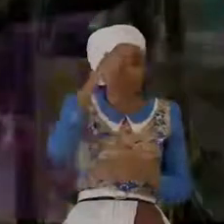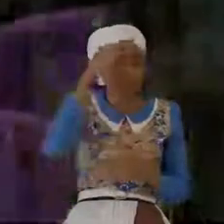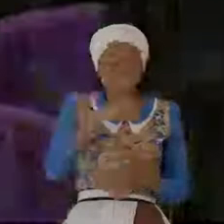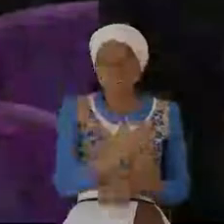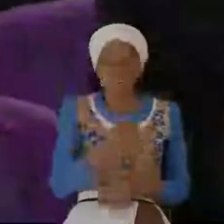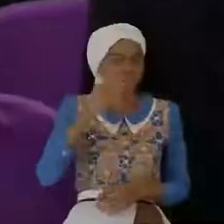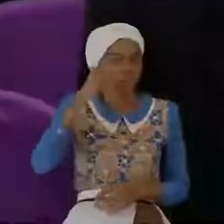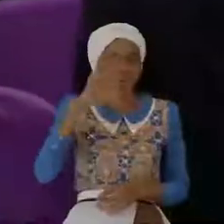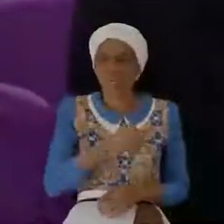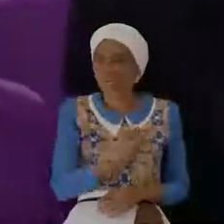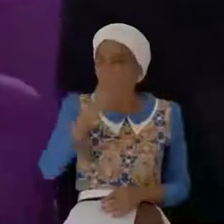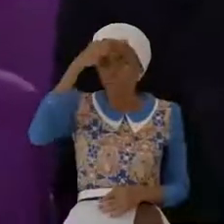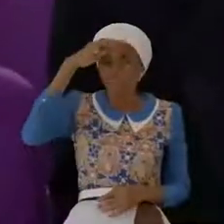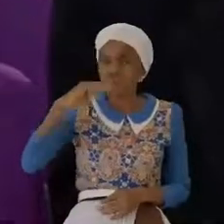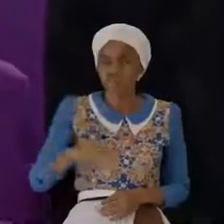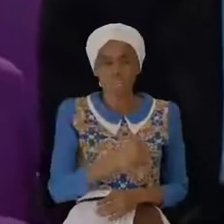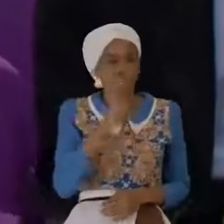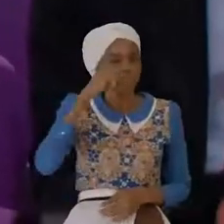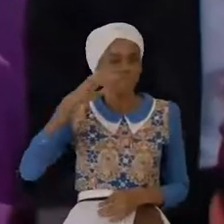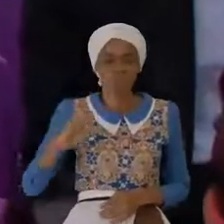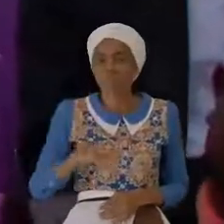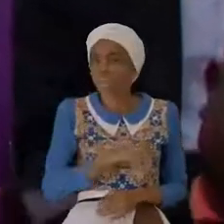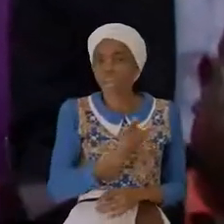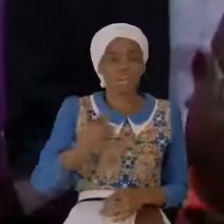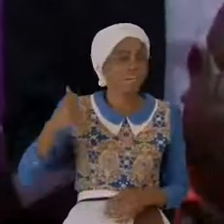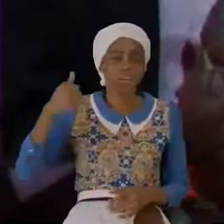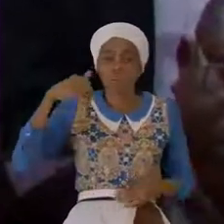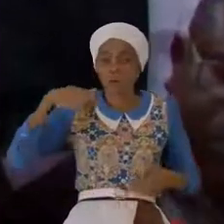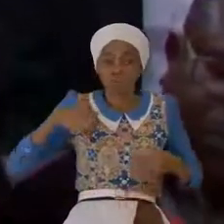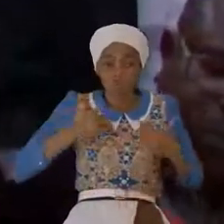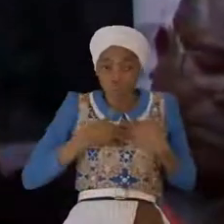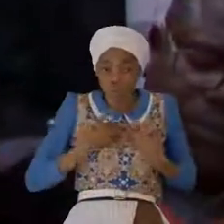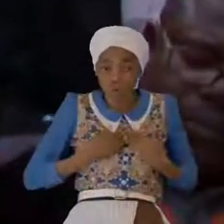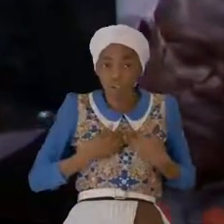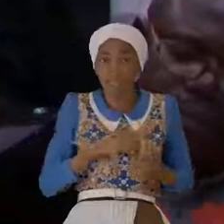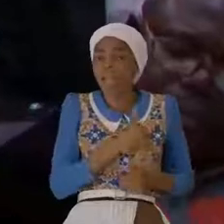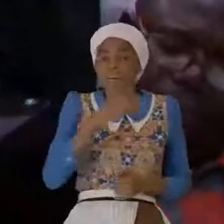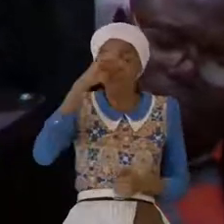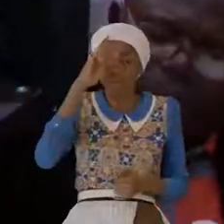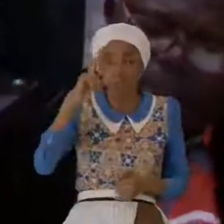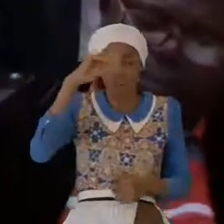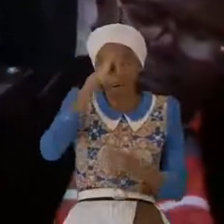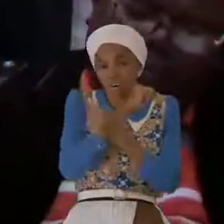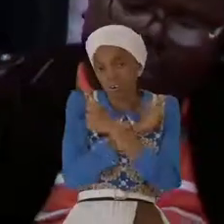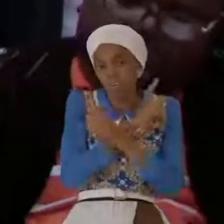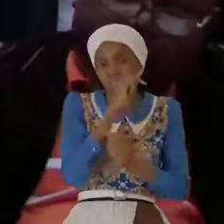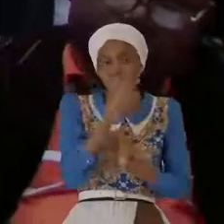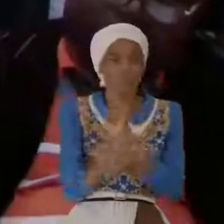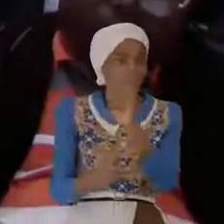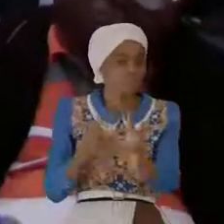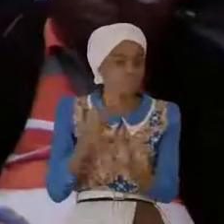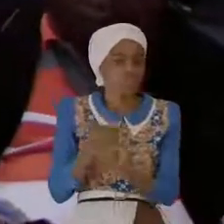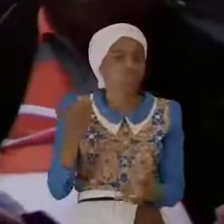Si quelqu'un, un homme, une femme, un garçon, une fille, un jeune homme, une jeune